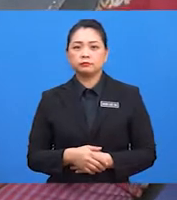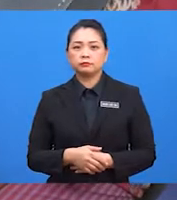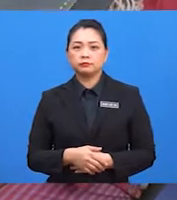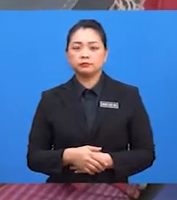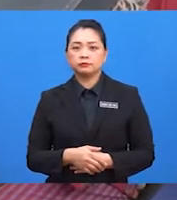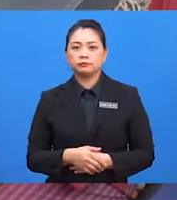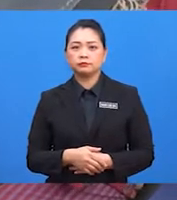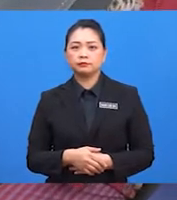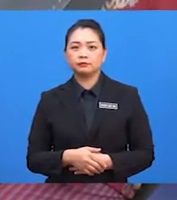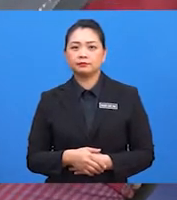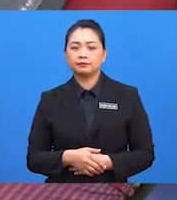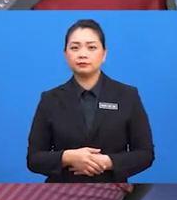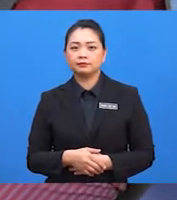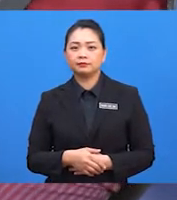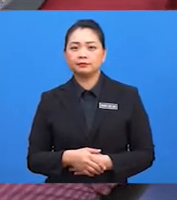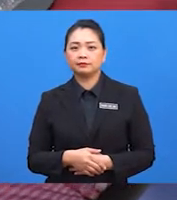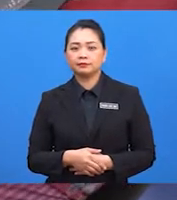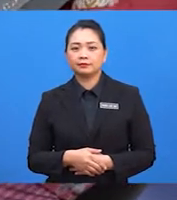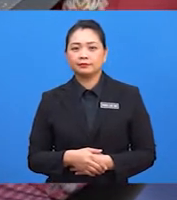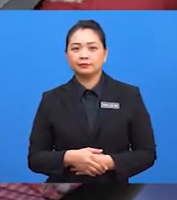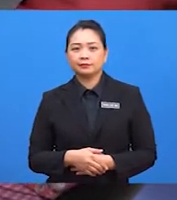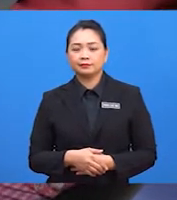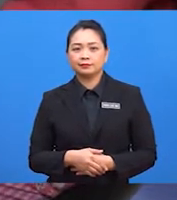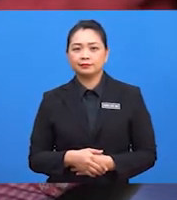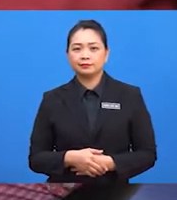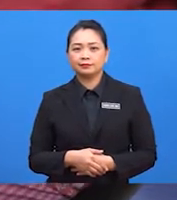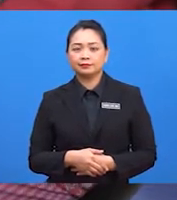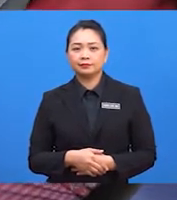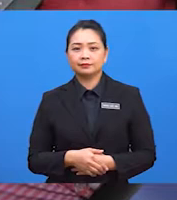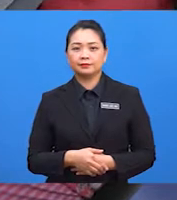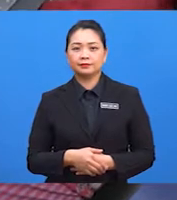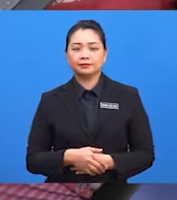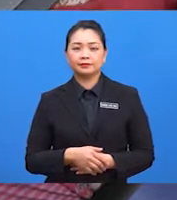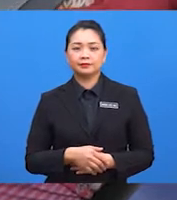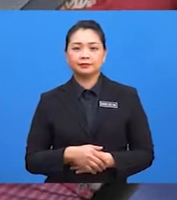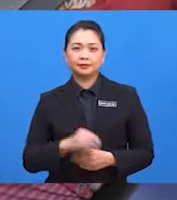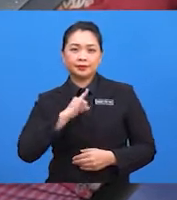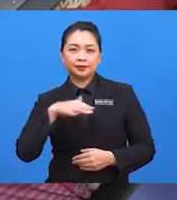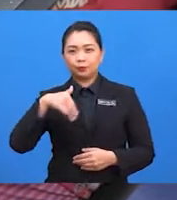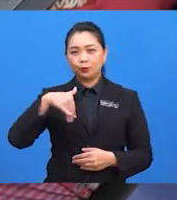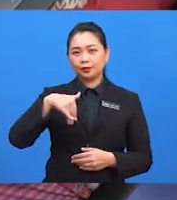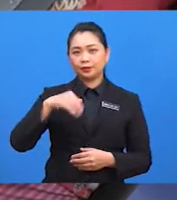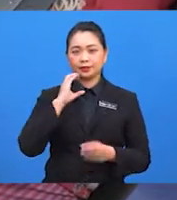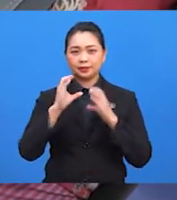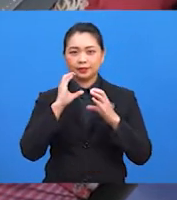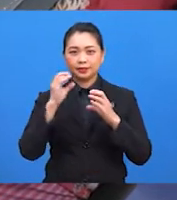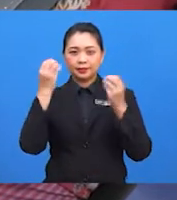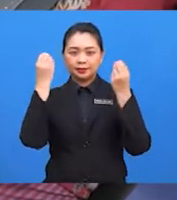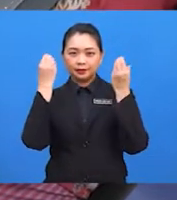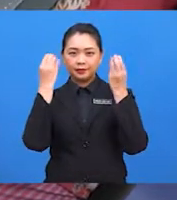Wah, Cikgu Ishak macam dah terbaca fikiran saya ya. Dah semangat. Saya belum utarakan lagi soalan. Cikgu Ishak dah